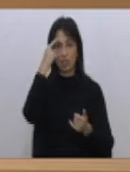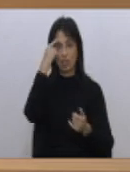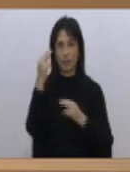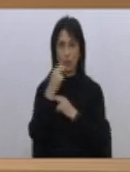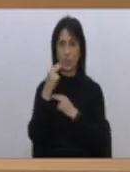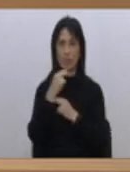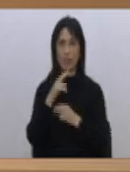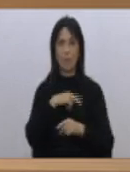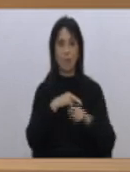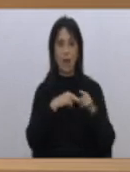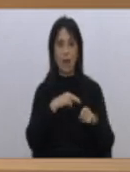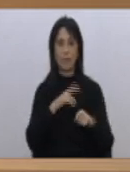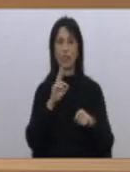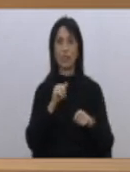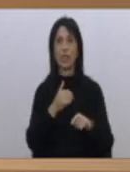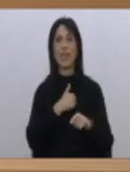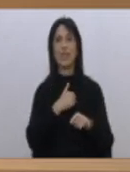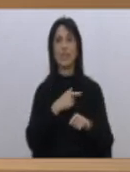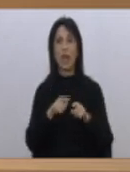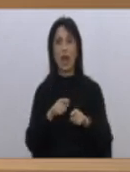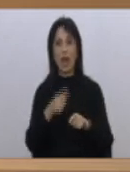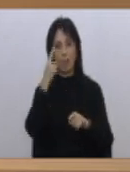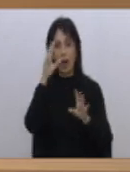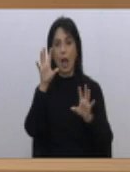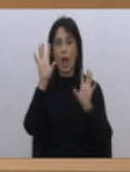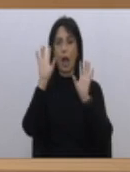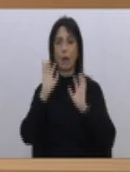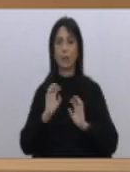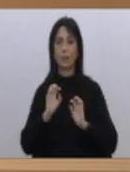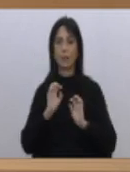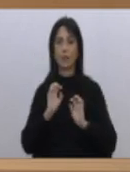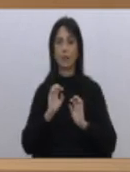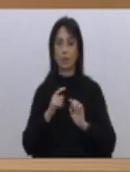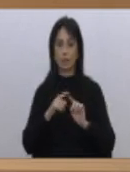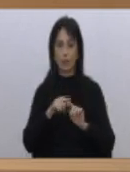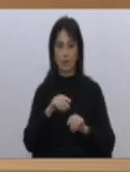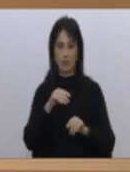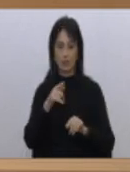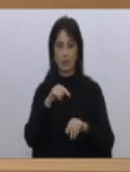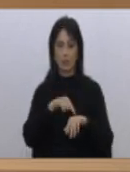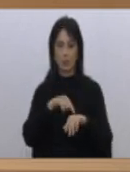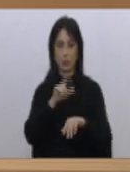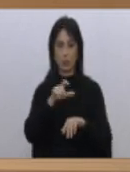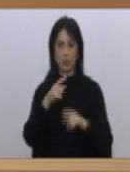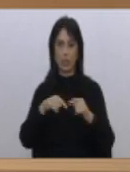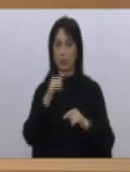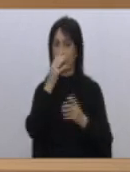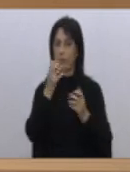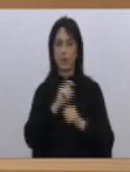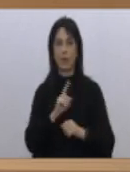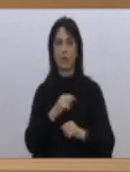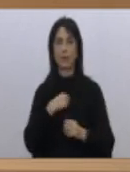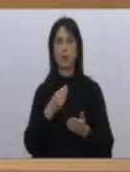გვიკითხავს პარლამენტშიც და გინდათ ამ აღქმებით ასუდგმულოთ საზოგადოება. ამას ვერ მიიღებთ.